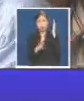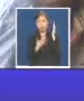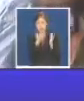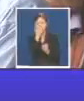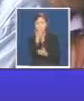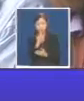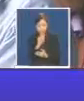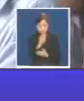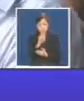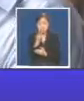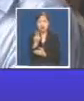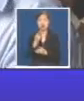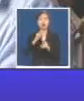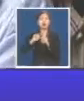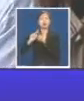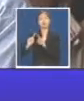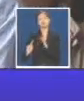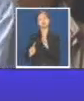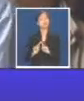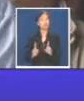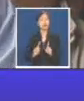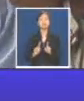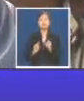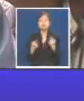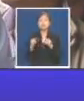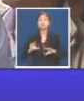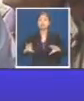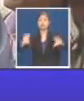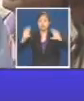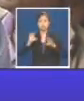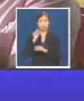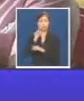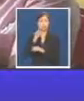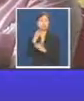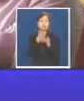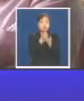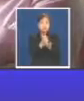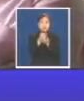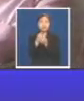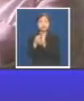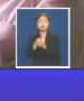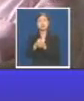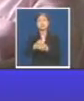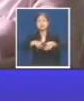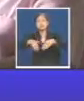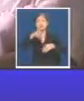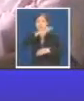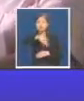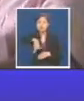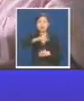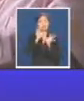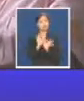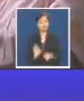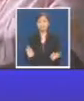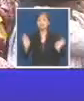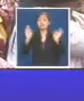ามสถานการณ์แต่ว่าตั้งแต่ต้นนั้นทางรัฐบาลก็ได้เร่งให้ความช่วยเหลือพี่น้องประชาชนและก็ที่สำคัญ